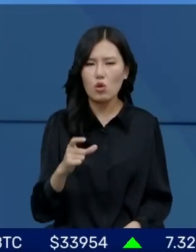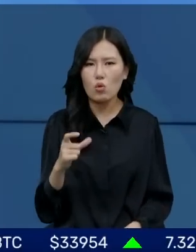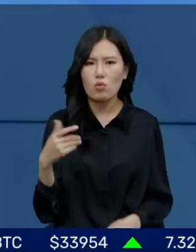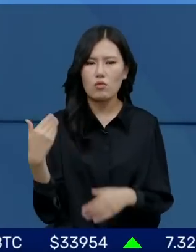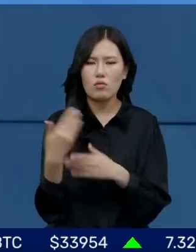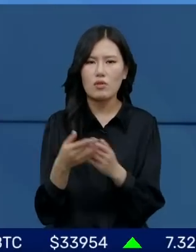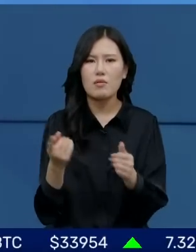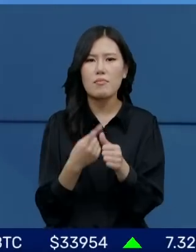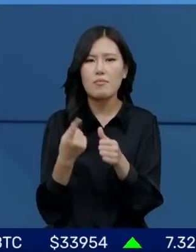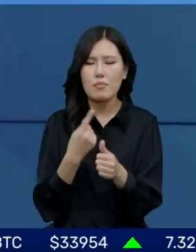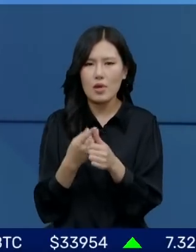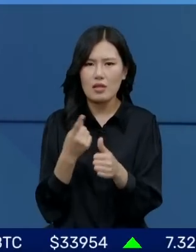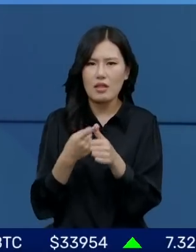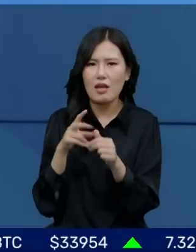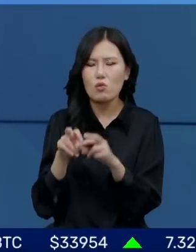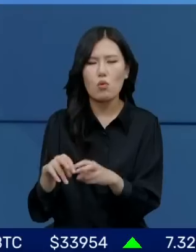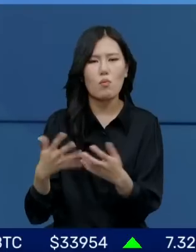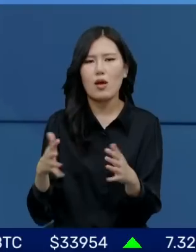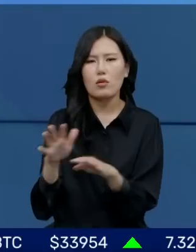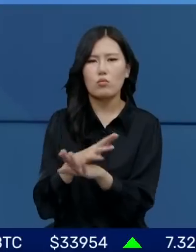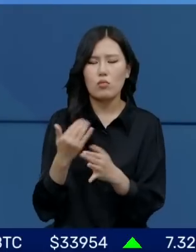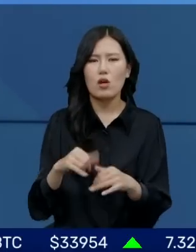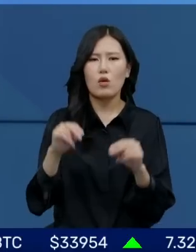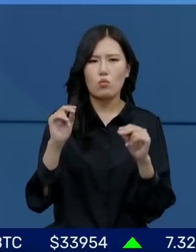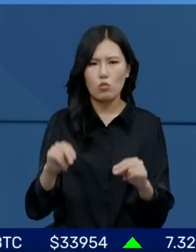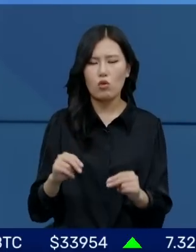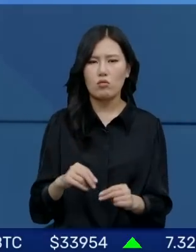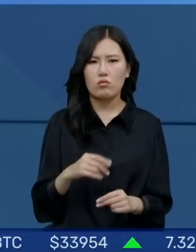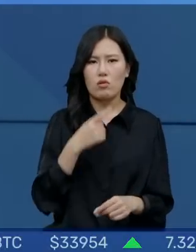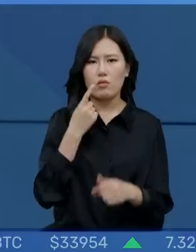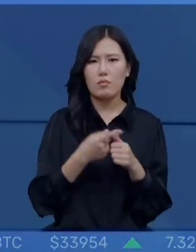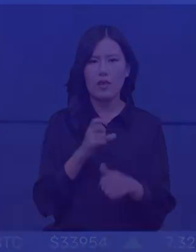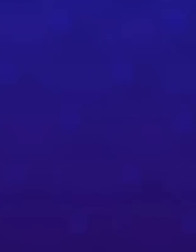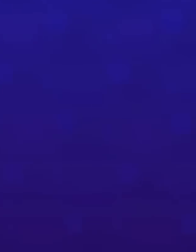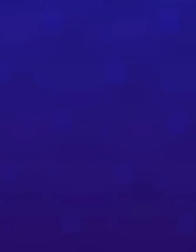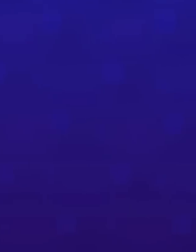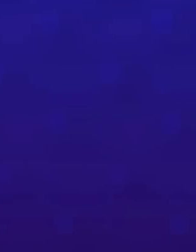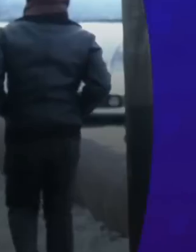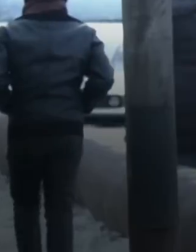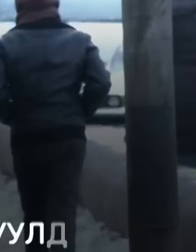гэдгийг хянан шалгах төр хорооны дарга улсын хурлын шон их хоёр мэдгдсэн юм а.